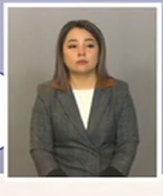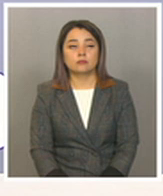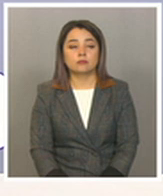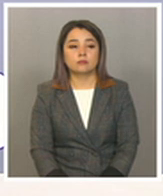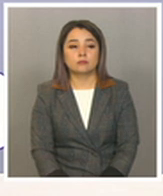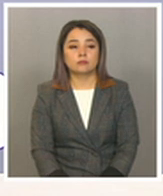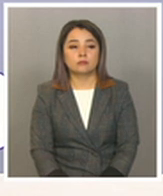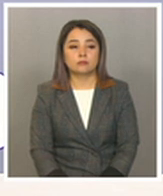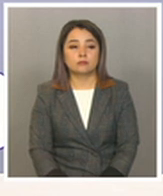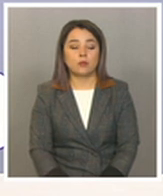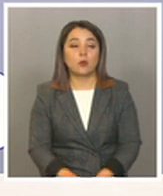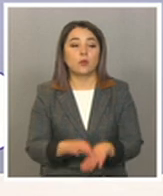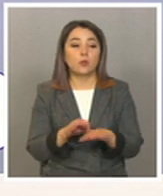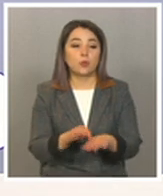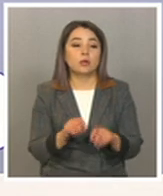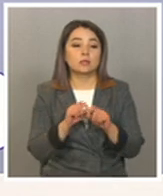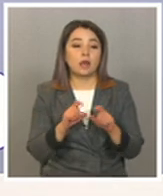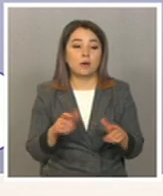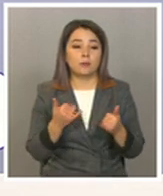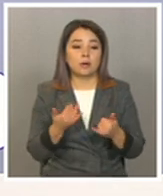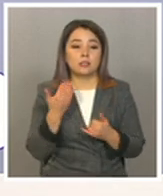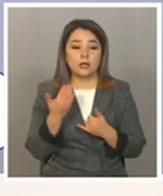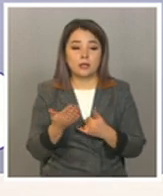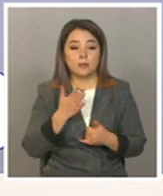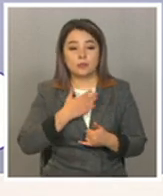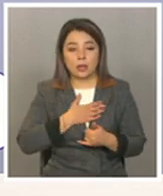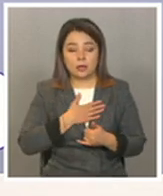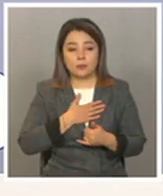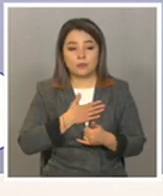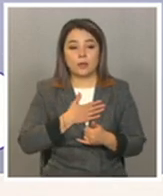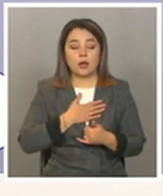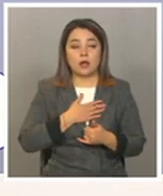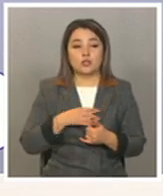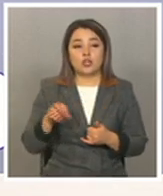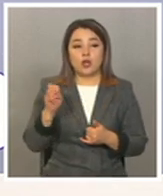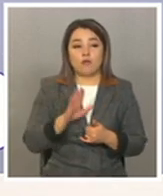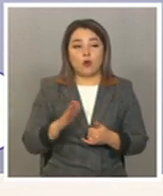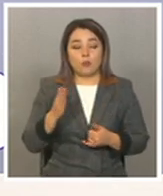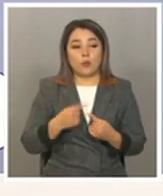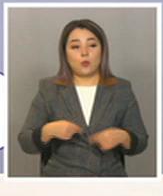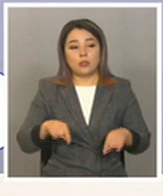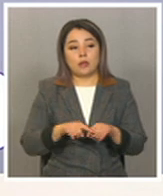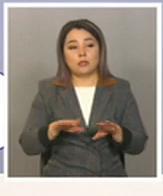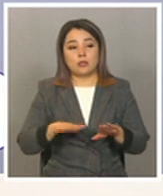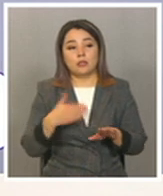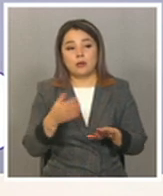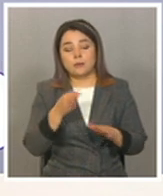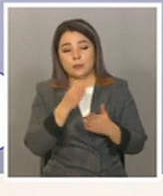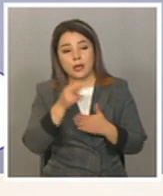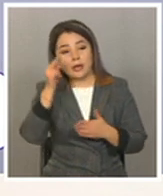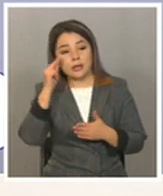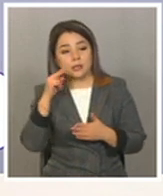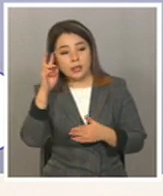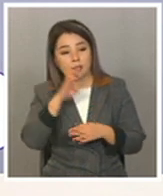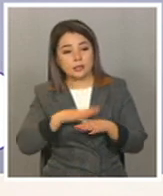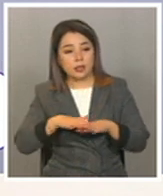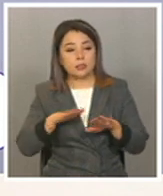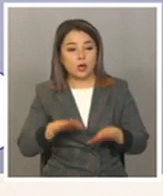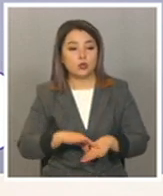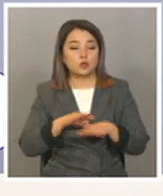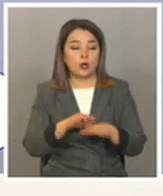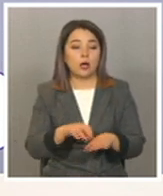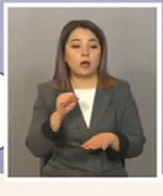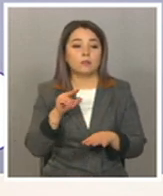Оқушылар, өткен сабақта біз сіздермен Европа отаршылдарының Қытай еліне жүргізген